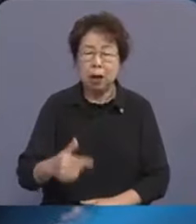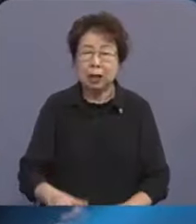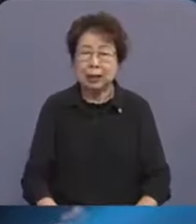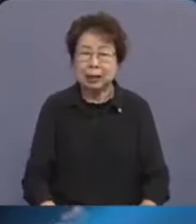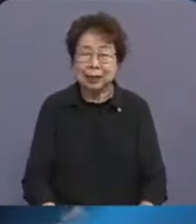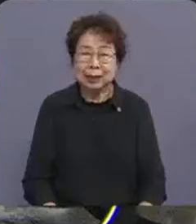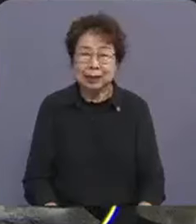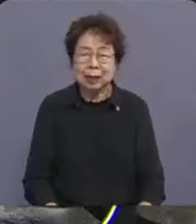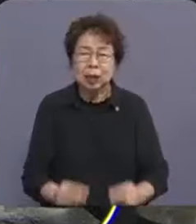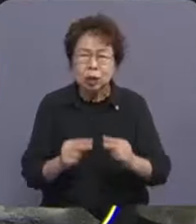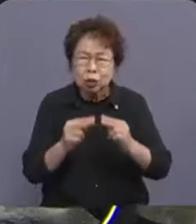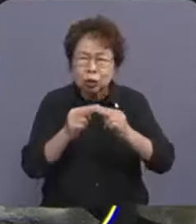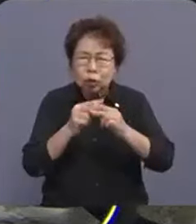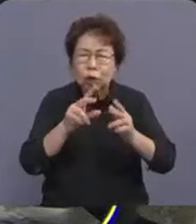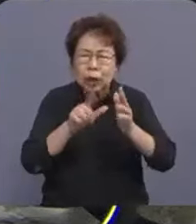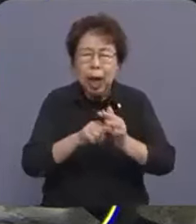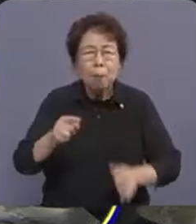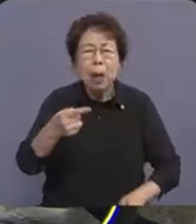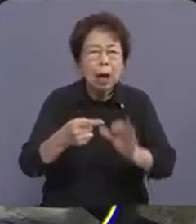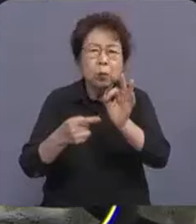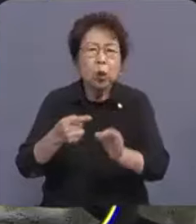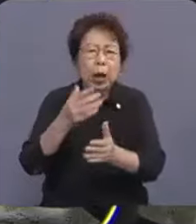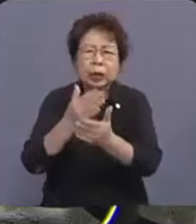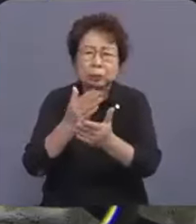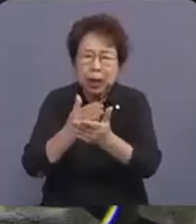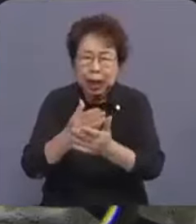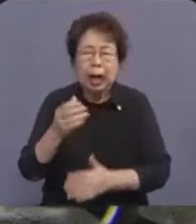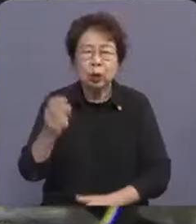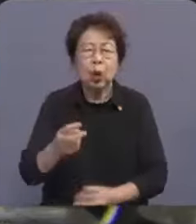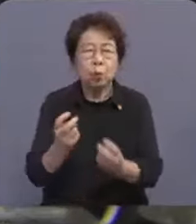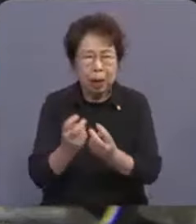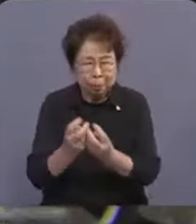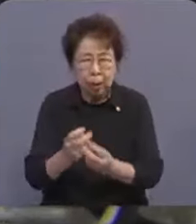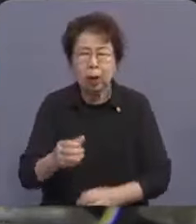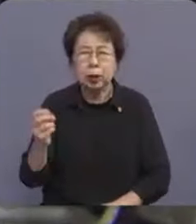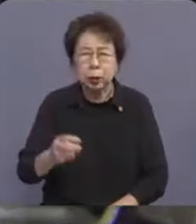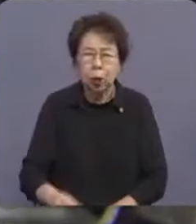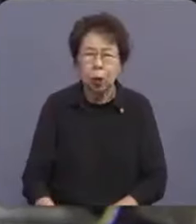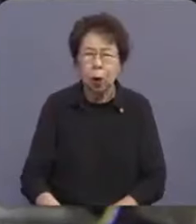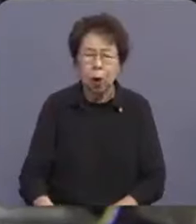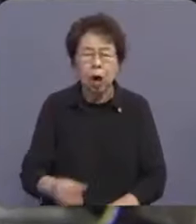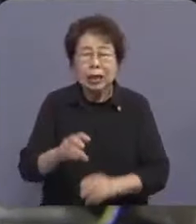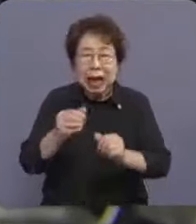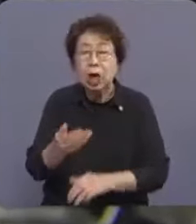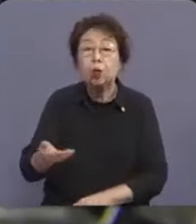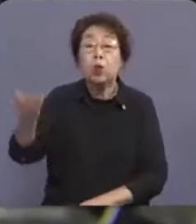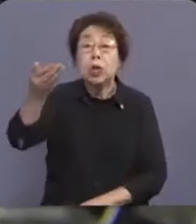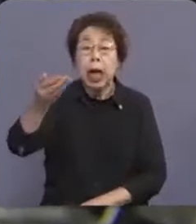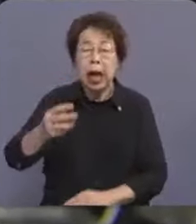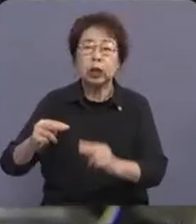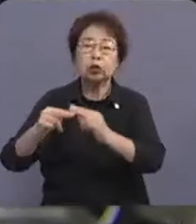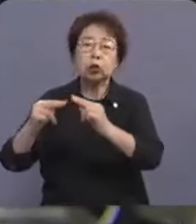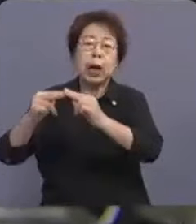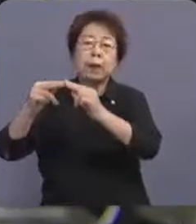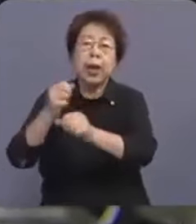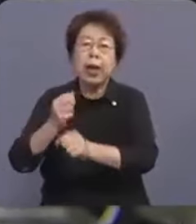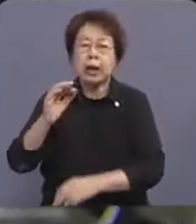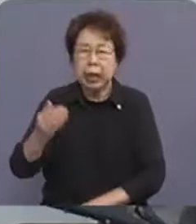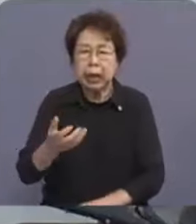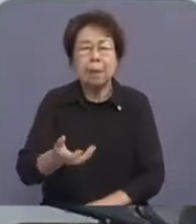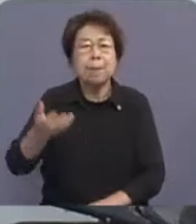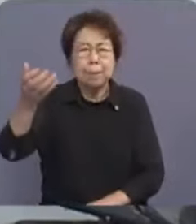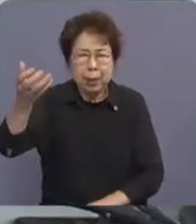100% 완충을 안 시키는 방법이라든가 아니면 웬만하면 지상으로다가 충전기를 옮기는